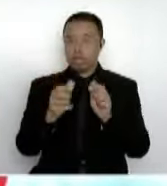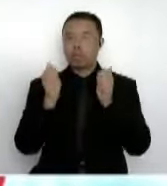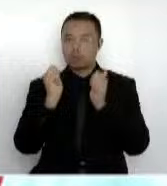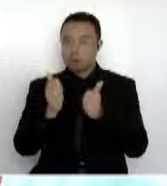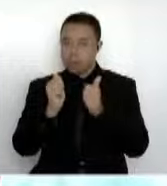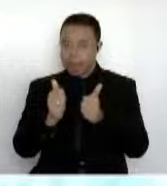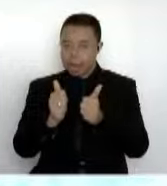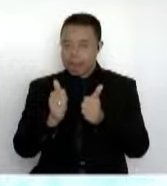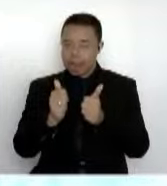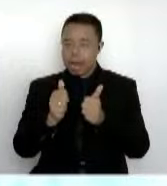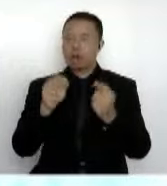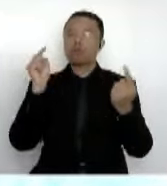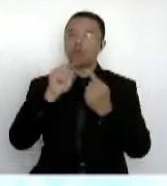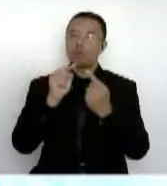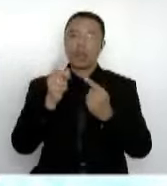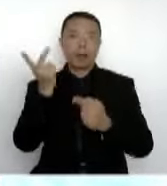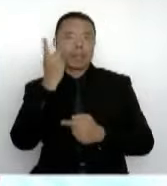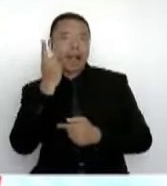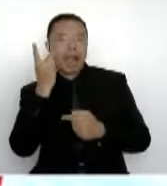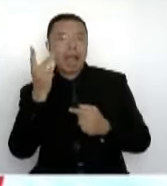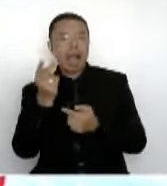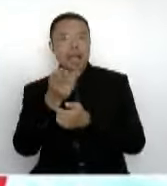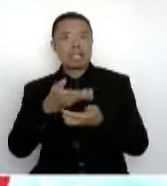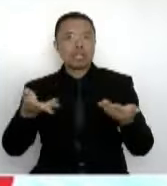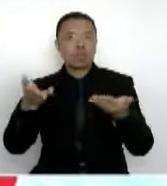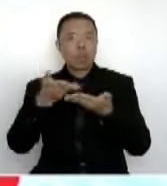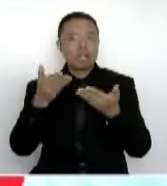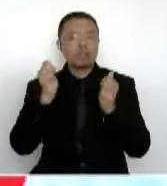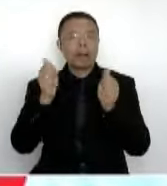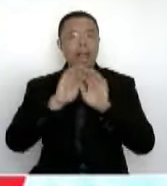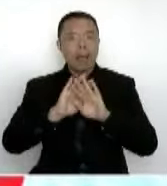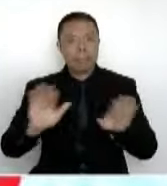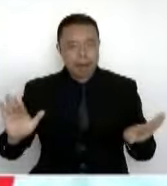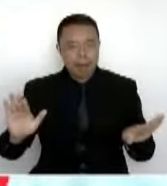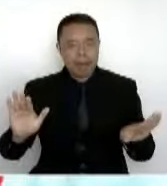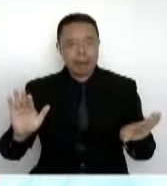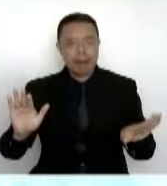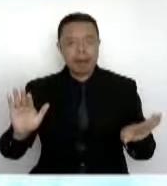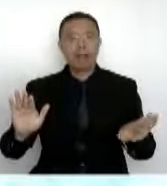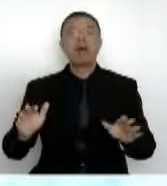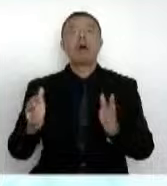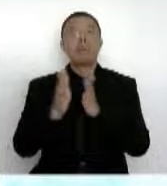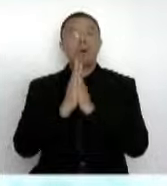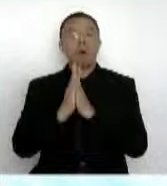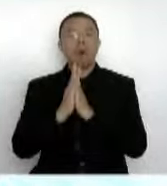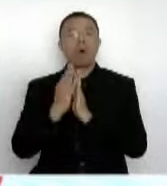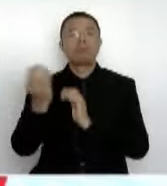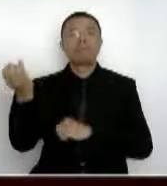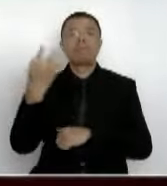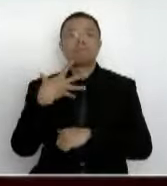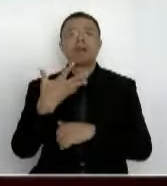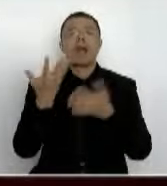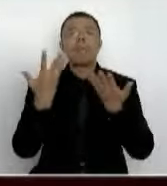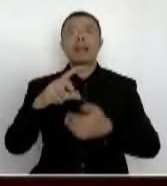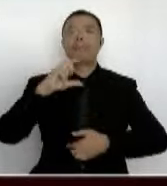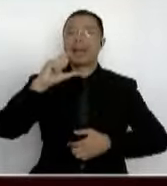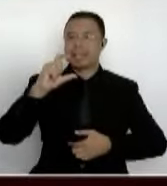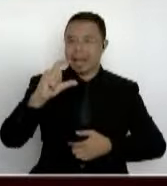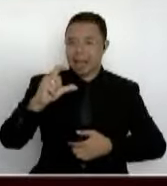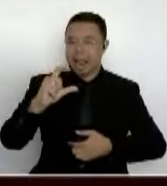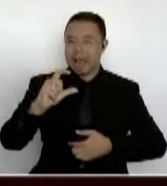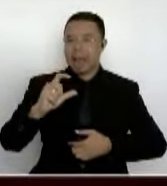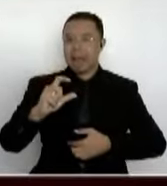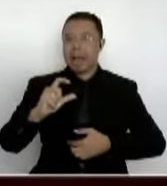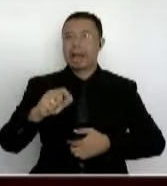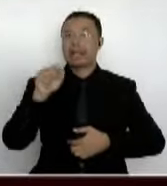supaya untuk mengantisipasi e kejahatan Mohon bisa di sampaikan Bagaimana operasionalnya Apakah hal